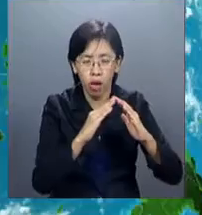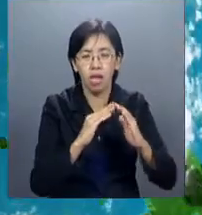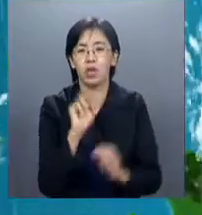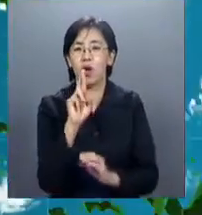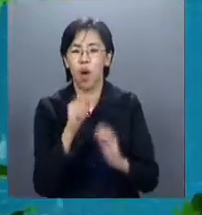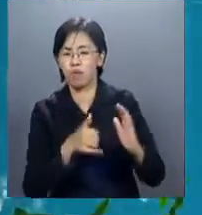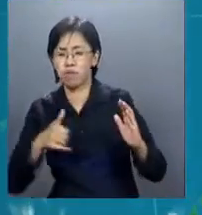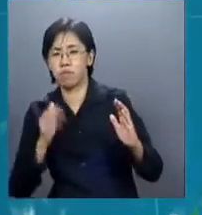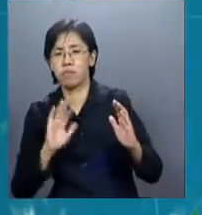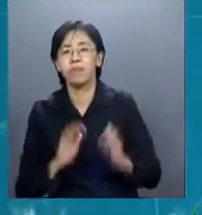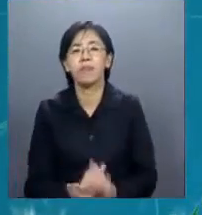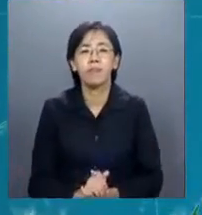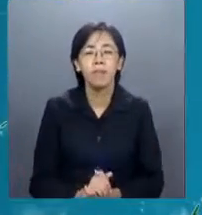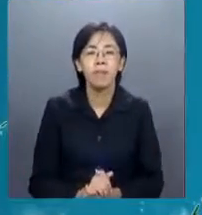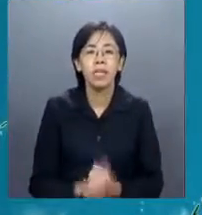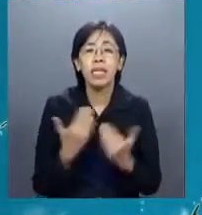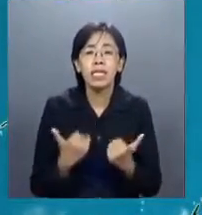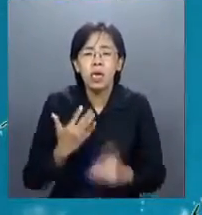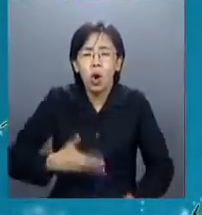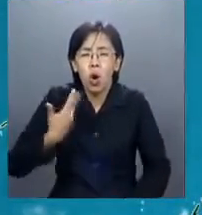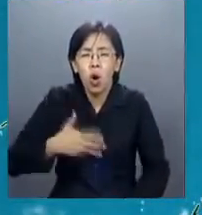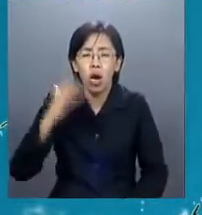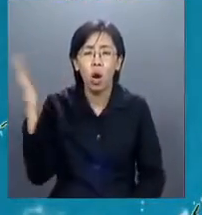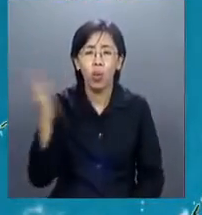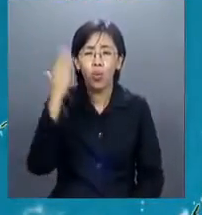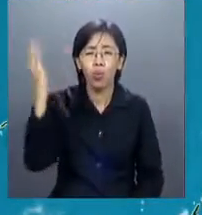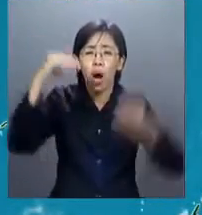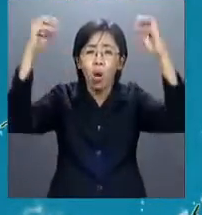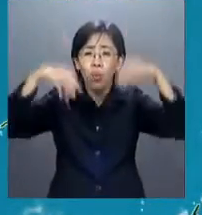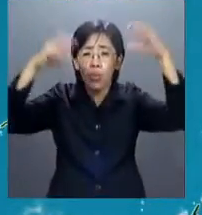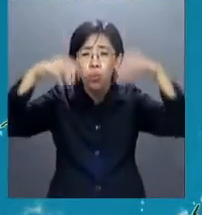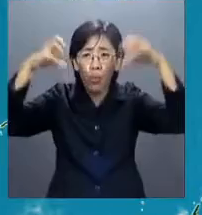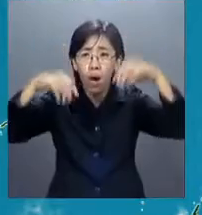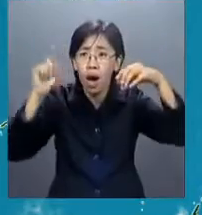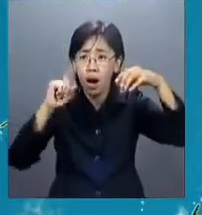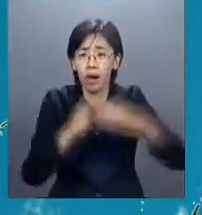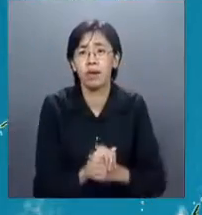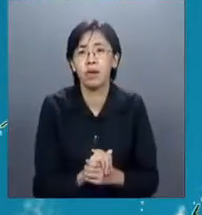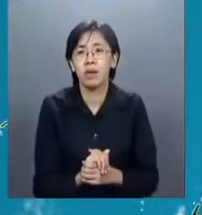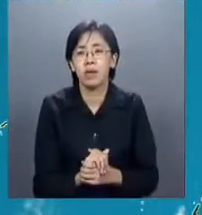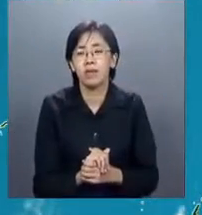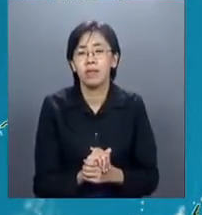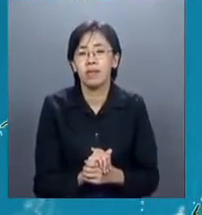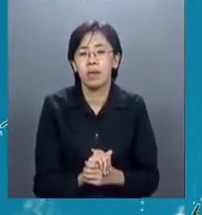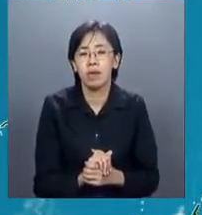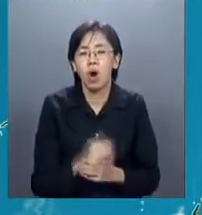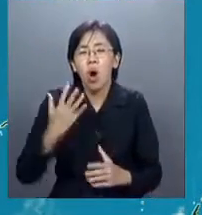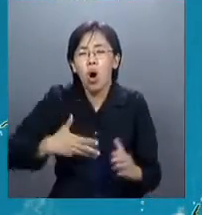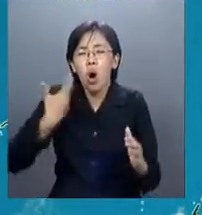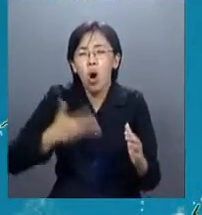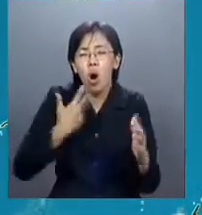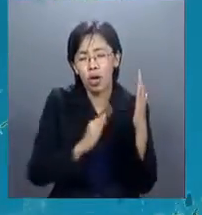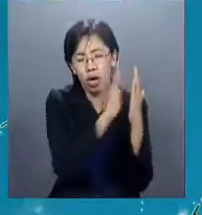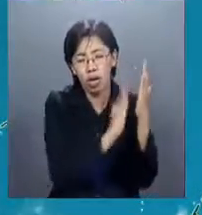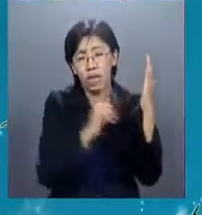ค่ะสำหรับสาเหตุที่ทำให้อากาศร้อนจัดแล้วก็มีพายุฝนเกิดขึ้นในช่วงนี้นะคะเป็นเพราะว่าความกดอากาศต่ำเนื่องมาจากความร้อนที่ปกคลุม